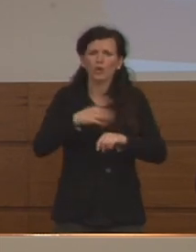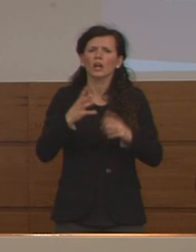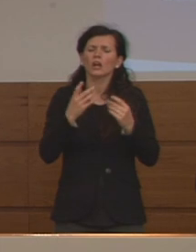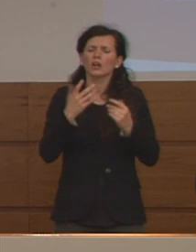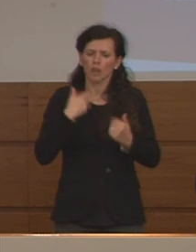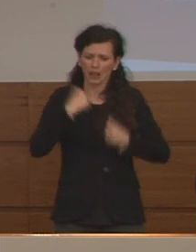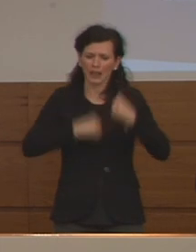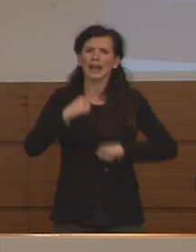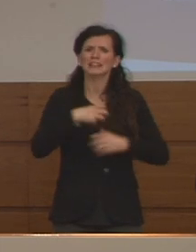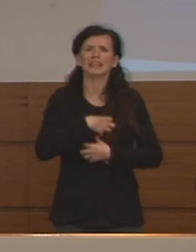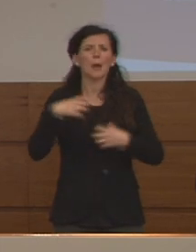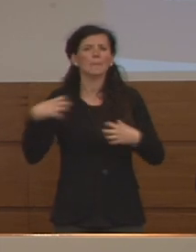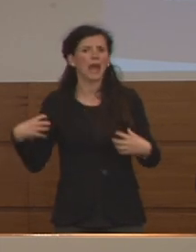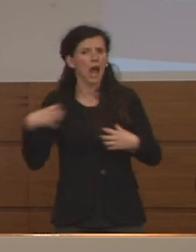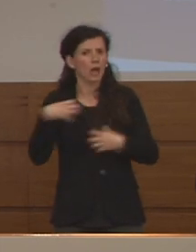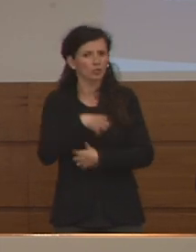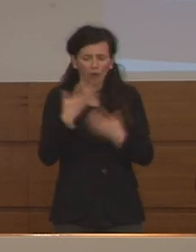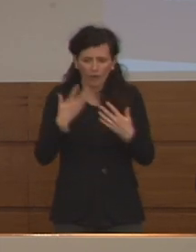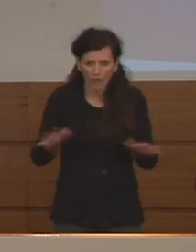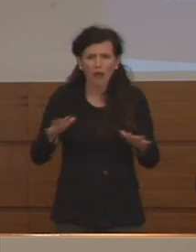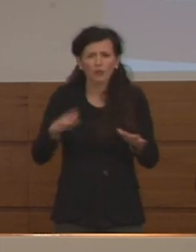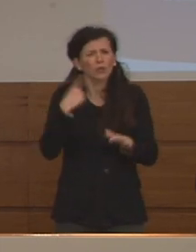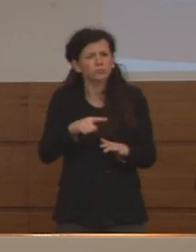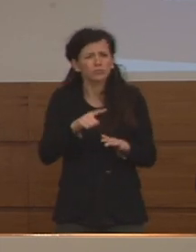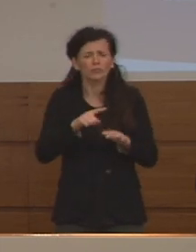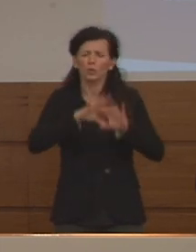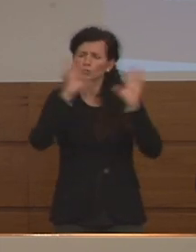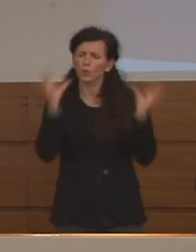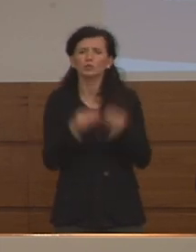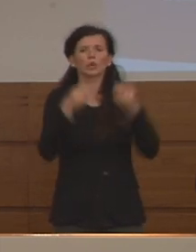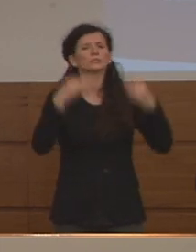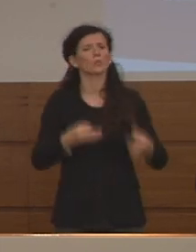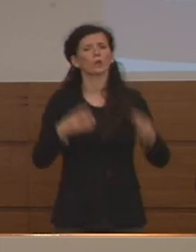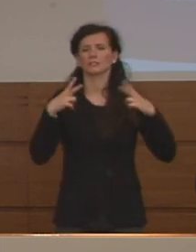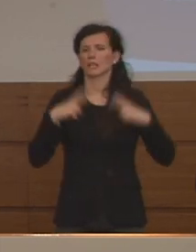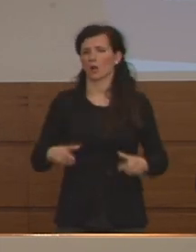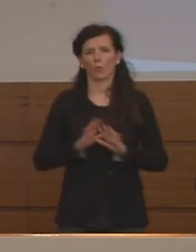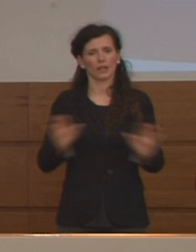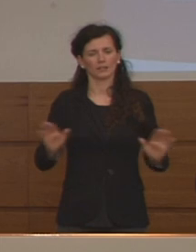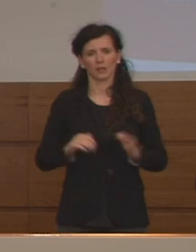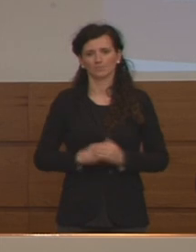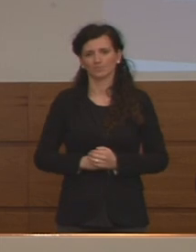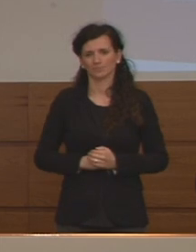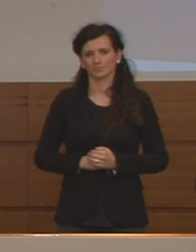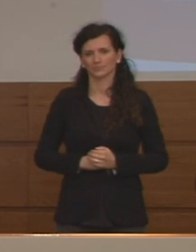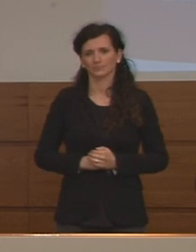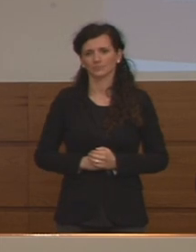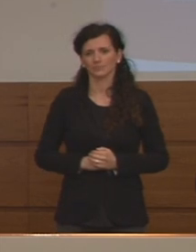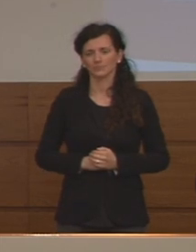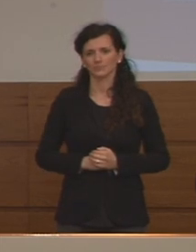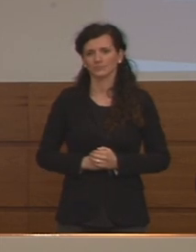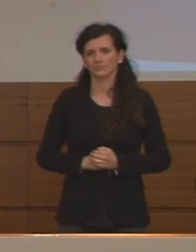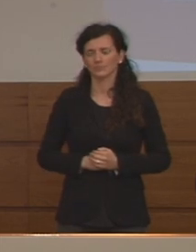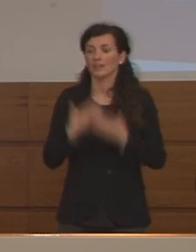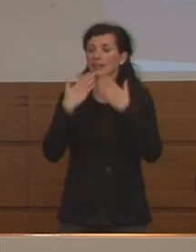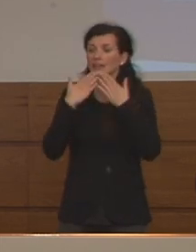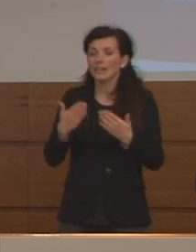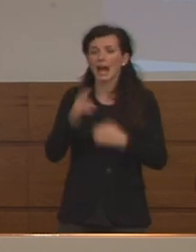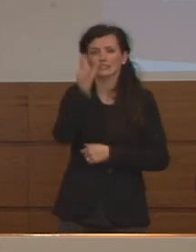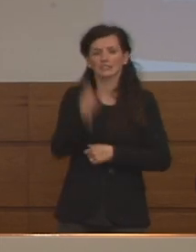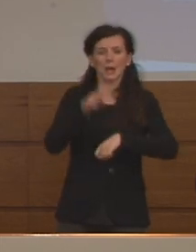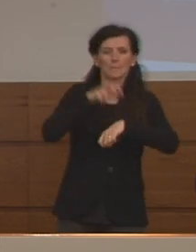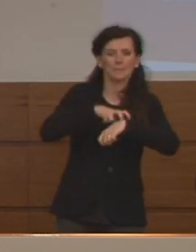in tal senso è il tutto avviene in piena sicurezza e tranquillità ringrazio nuovamente tutte le pediatre